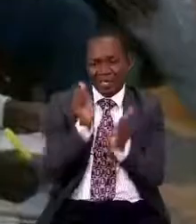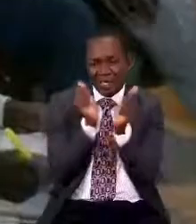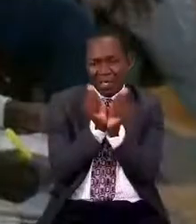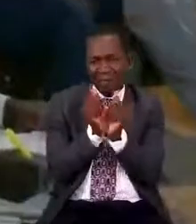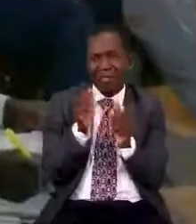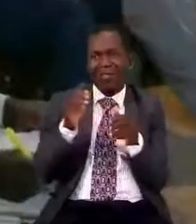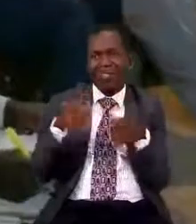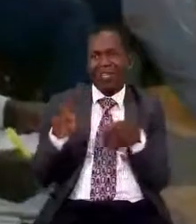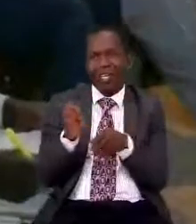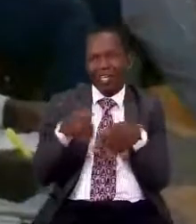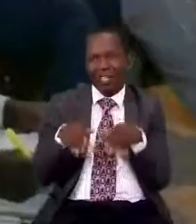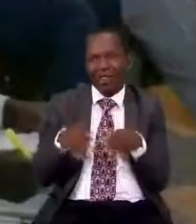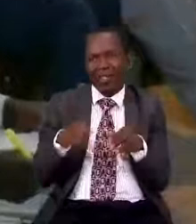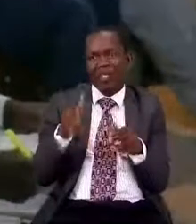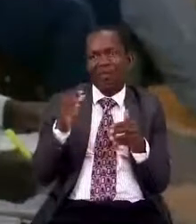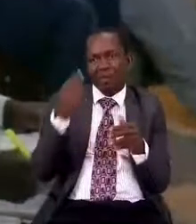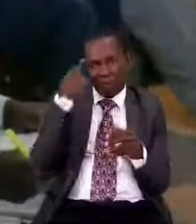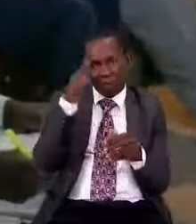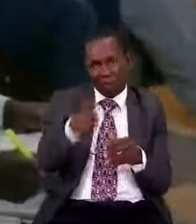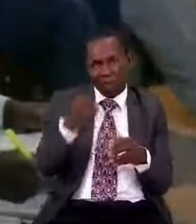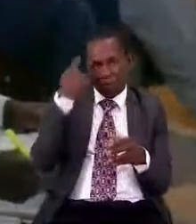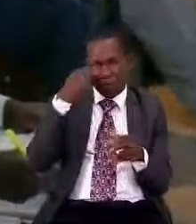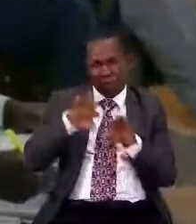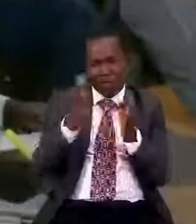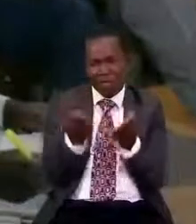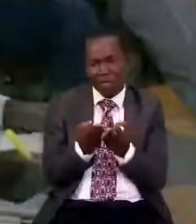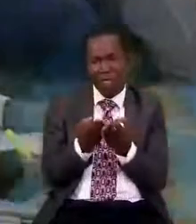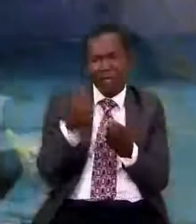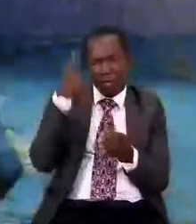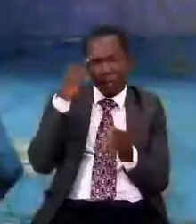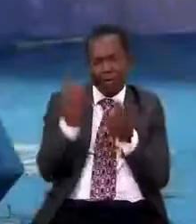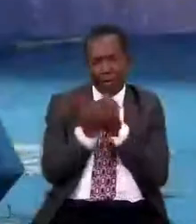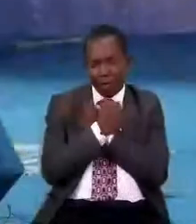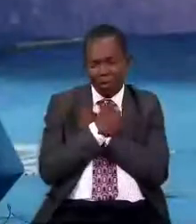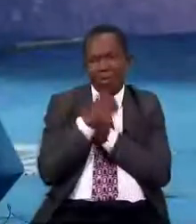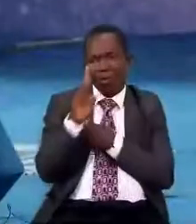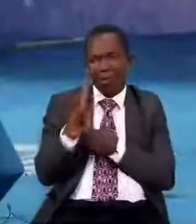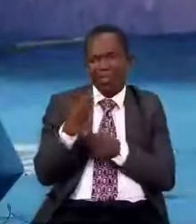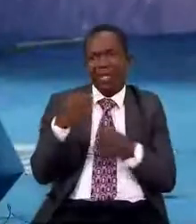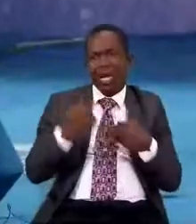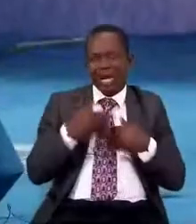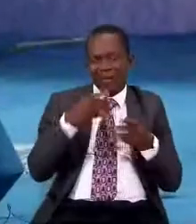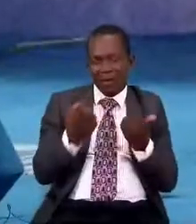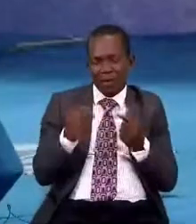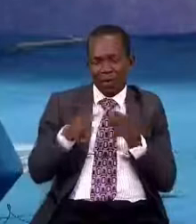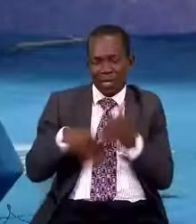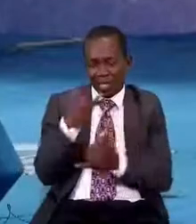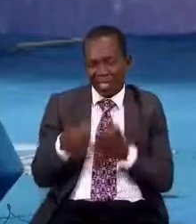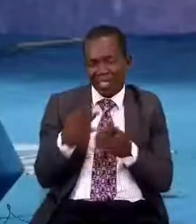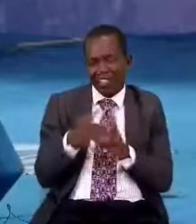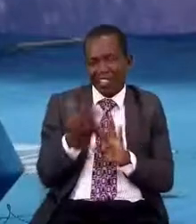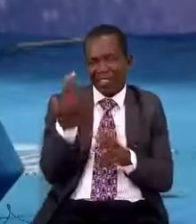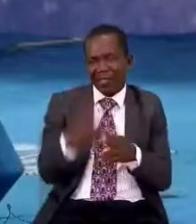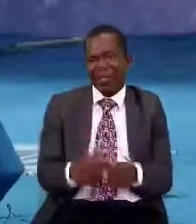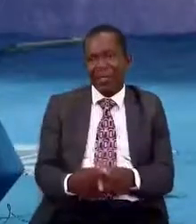pour votre famille, tout cela a pris fin. Et le pire des esclaves,